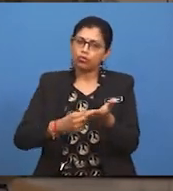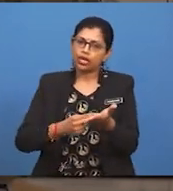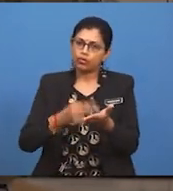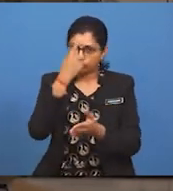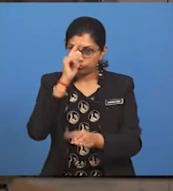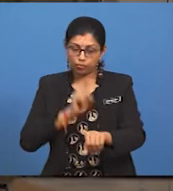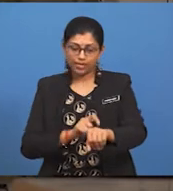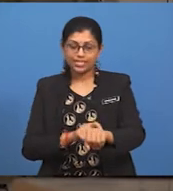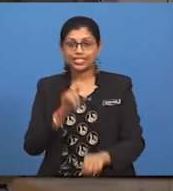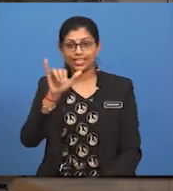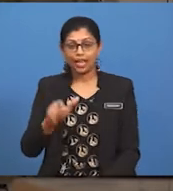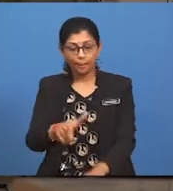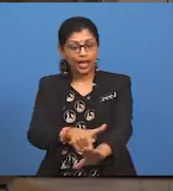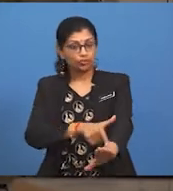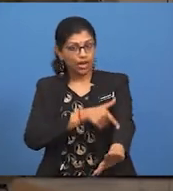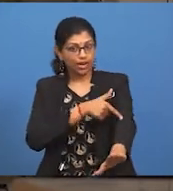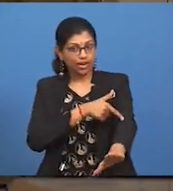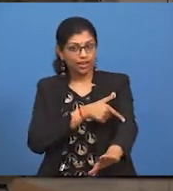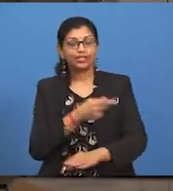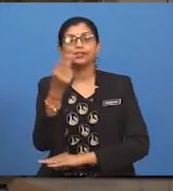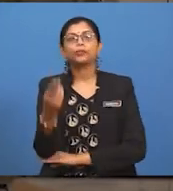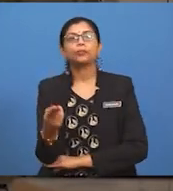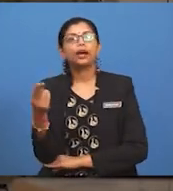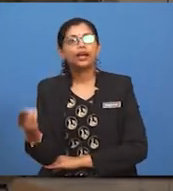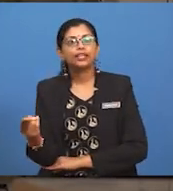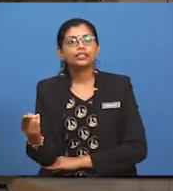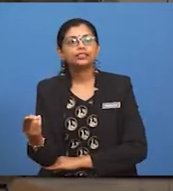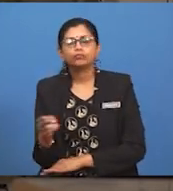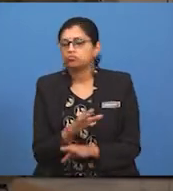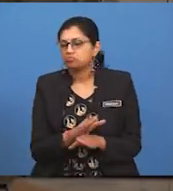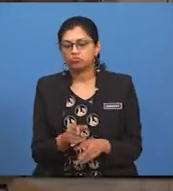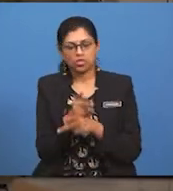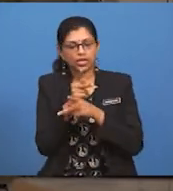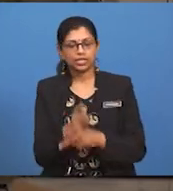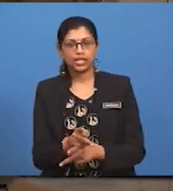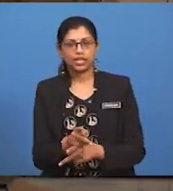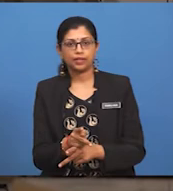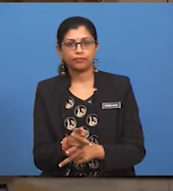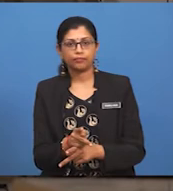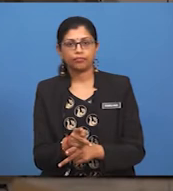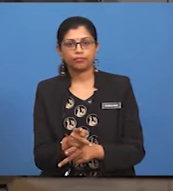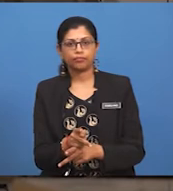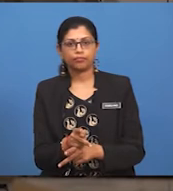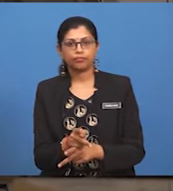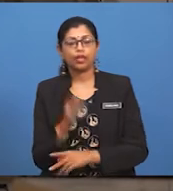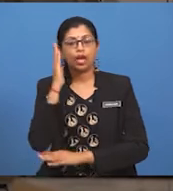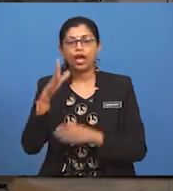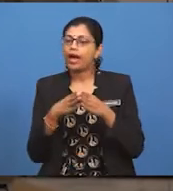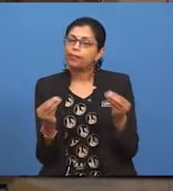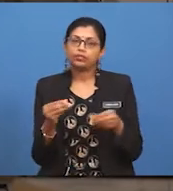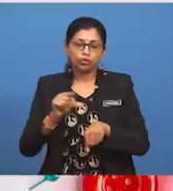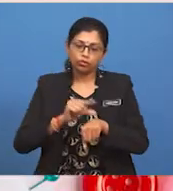panjang. Manakala bahan pula sesuatu yang tidak kekal dan akan habis apabila